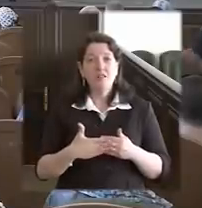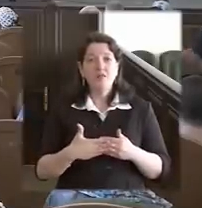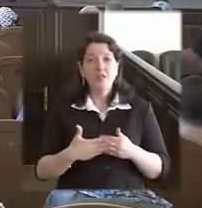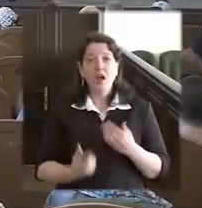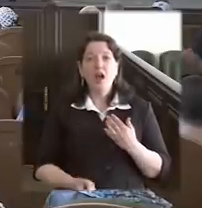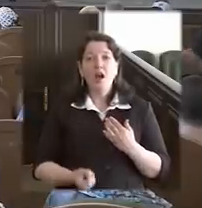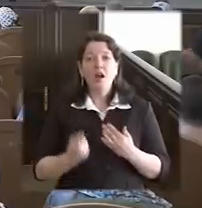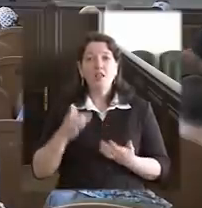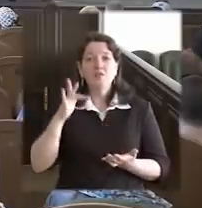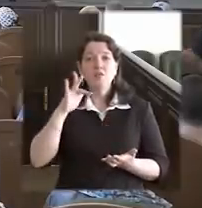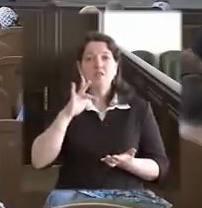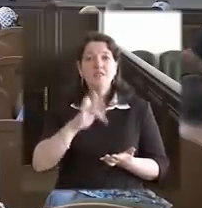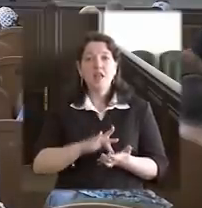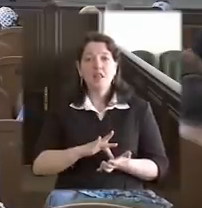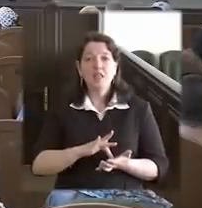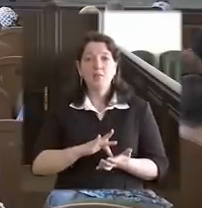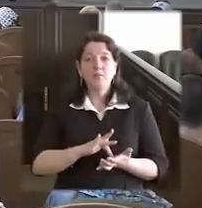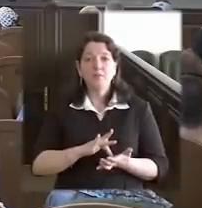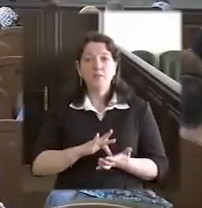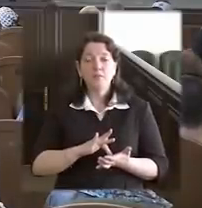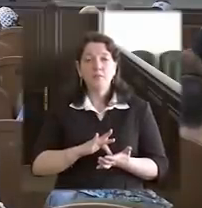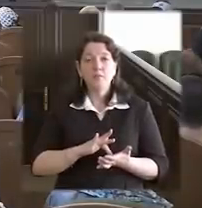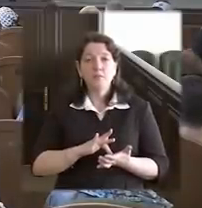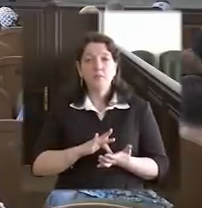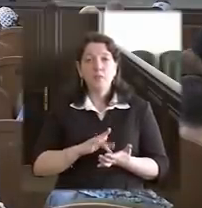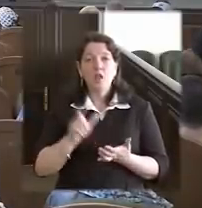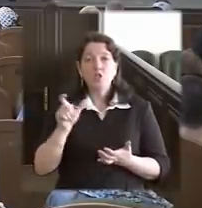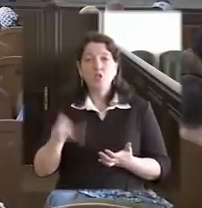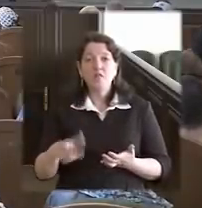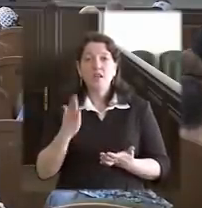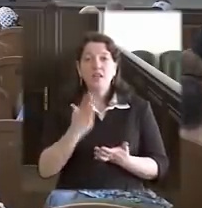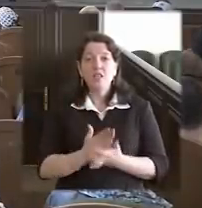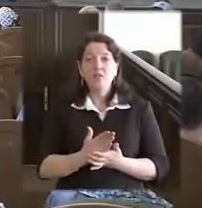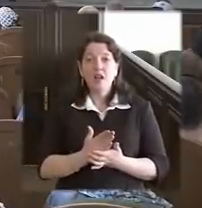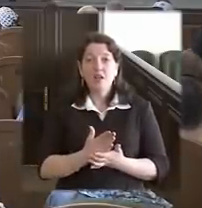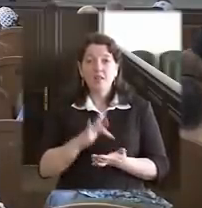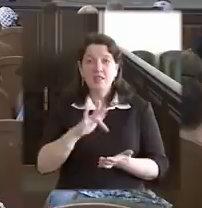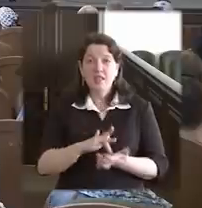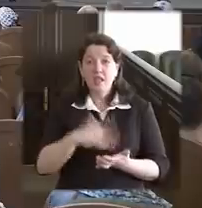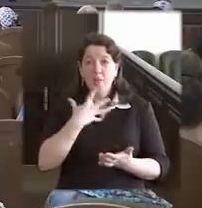Оказывается, центром жизни в человеке является он сам.